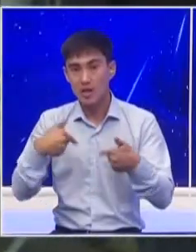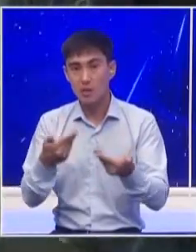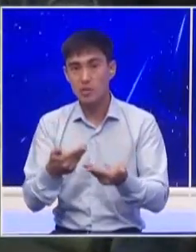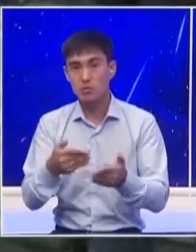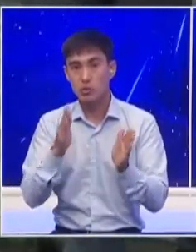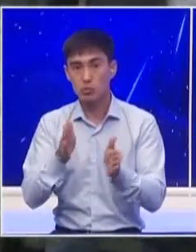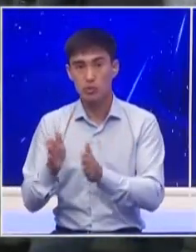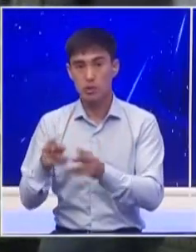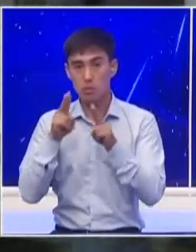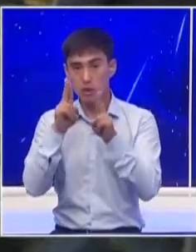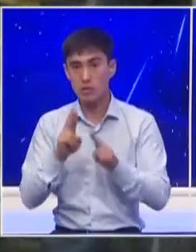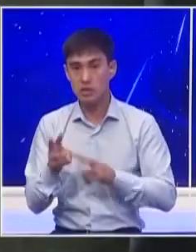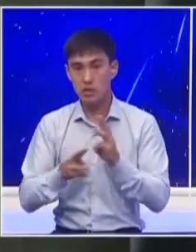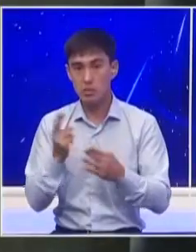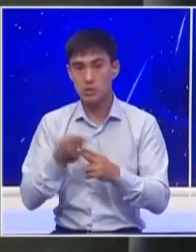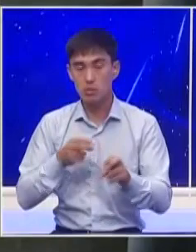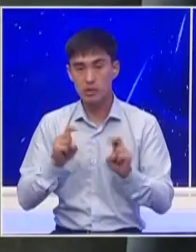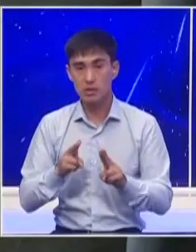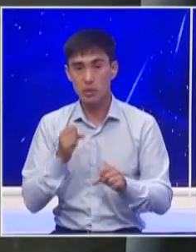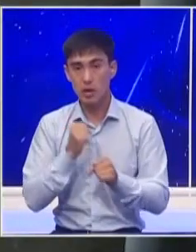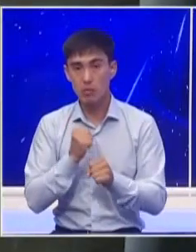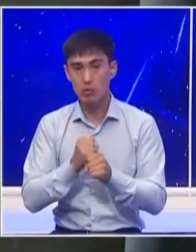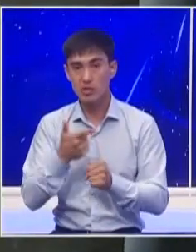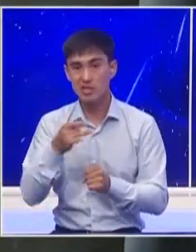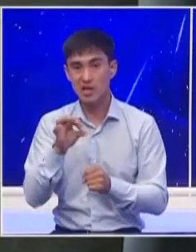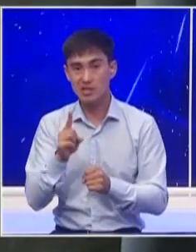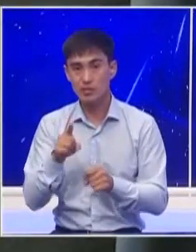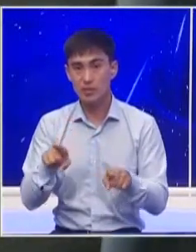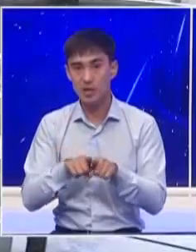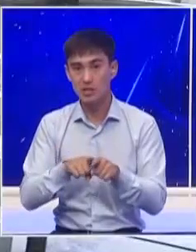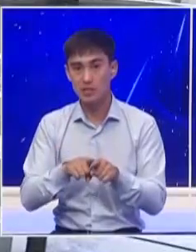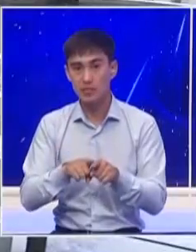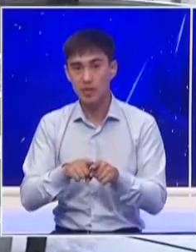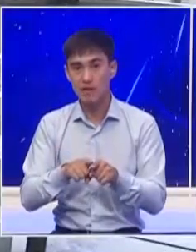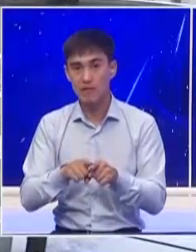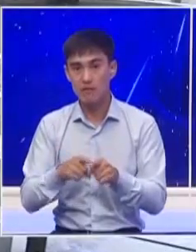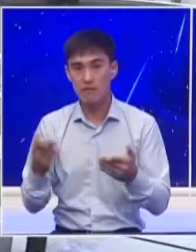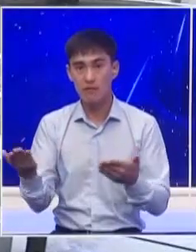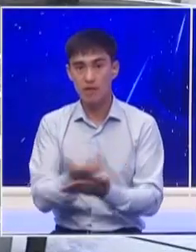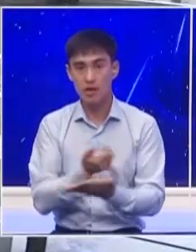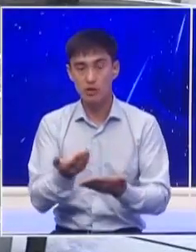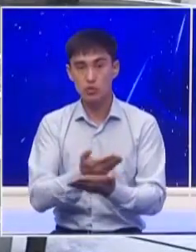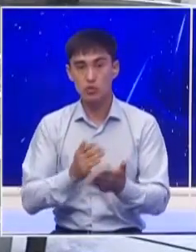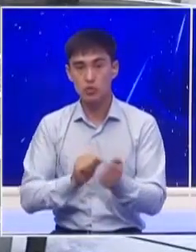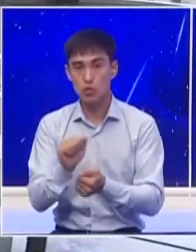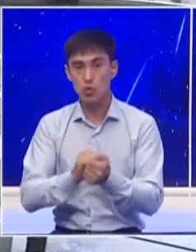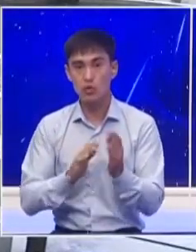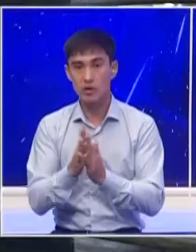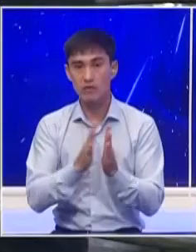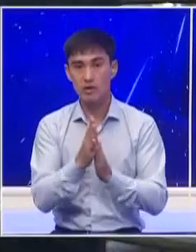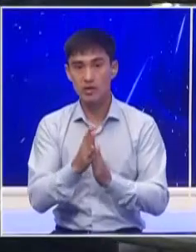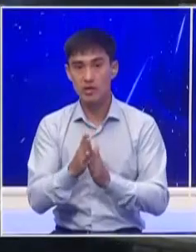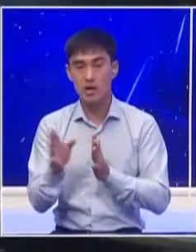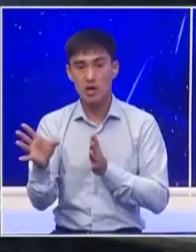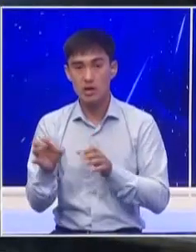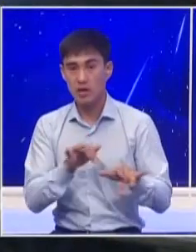по соблюдению правил пожарной безопасности при работе с газом, а также выкосу сухой травы и реагированию во время чрезвычайных